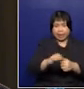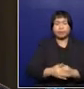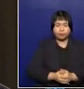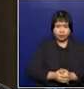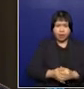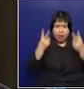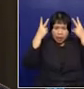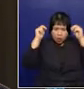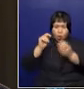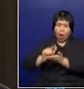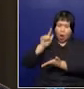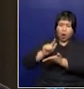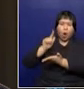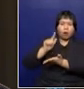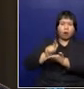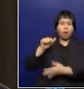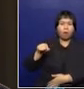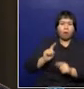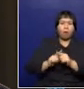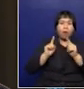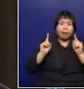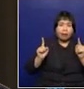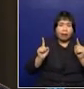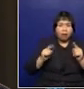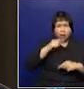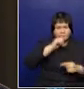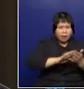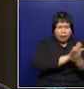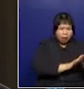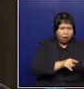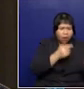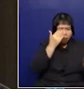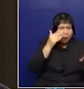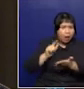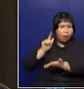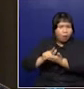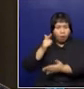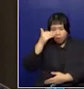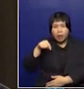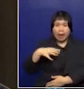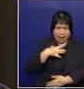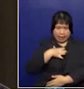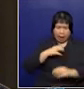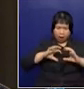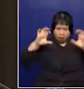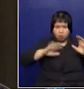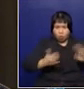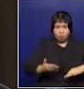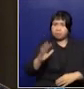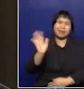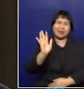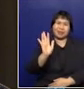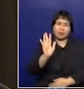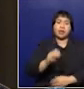านายกออกนายกออกนายกออกแต่เดี๋ยวคนทั้งประเทศก็เอ๊ะทำไมต้องนายกออกก็อยากให้ยุบสภาอย่างเดียวมันไม่ใช่อย่างนั้น